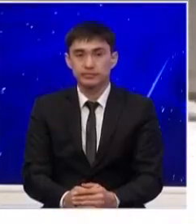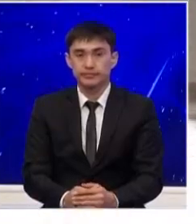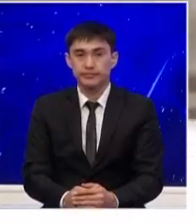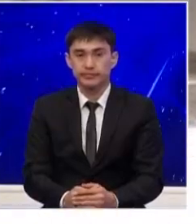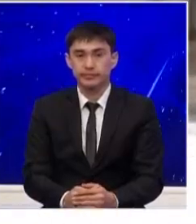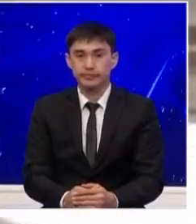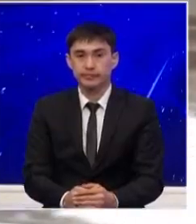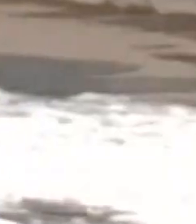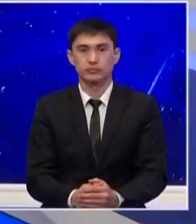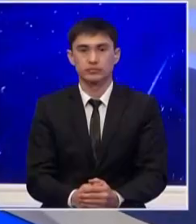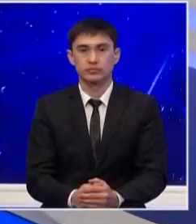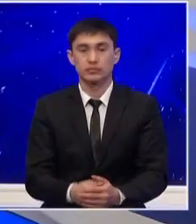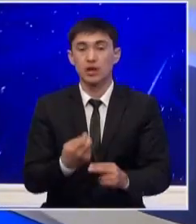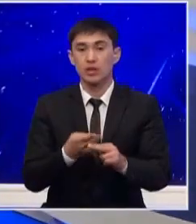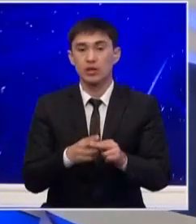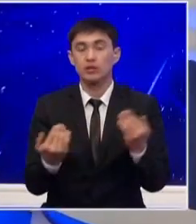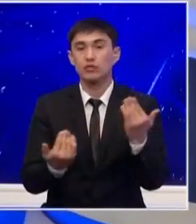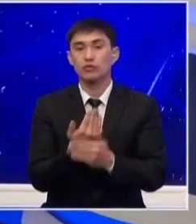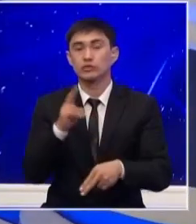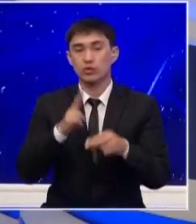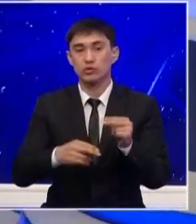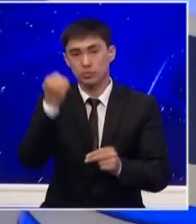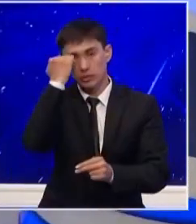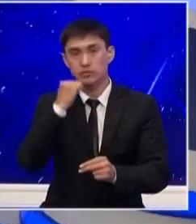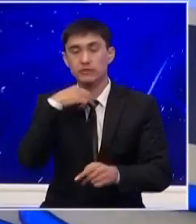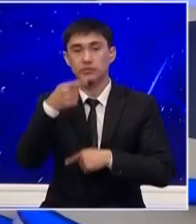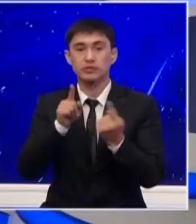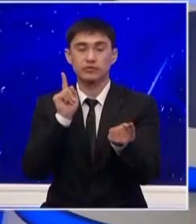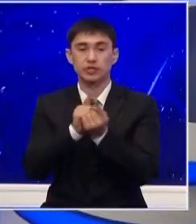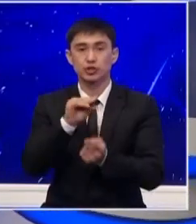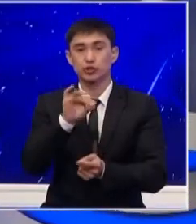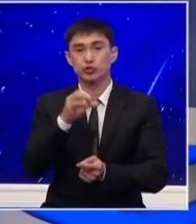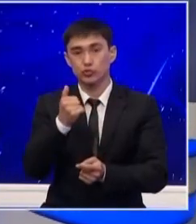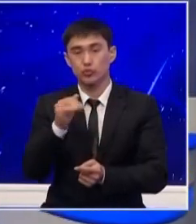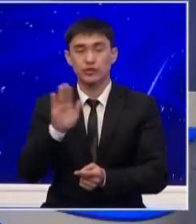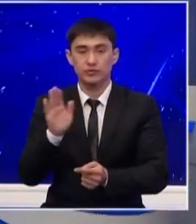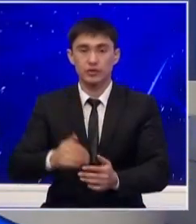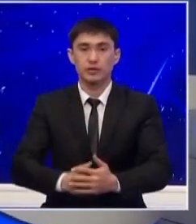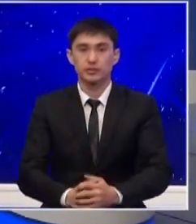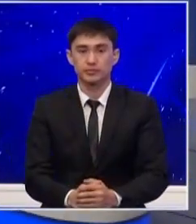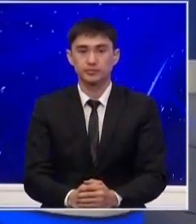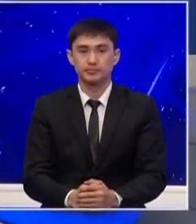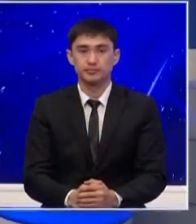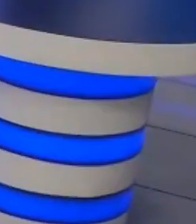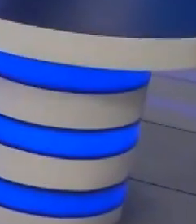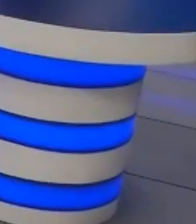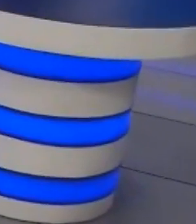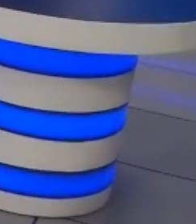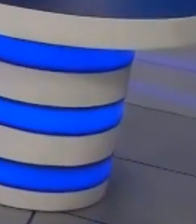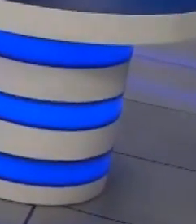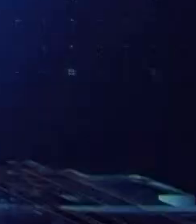Кинжибай, телеканал ЖТСУ. На этом наш выпуск подошел к своему завершению. До следующей встречи в эфире телеканала ЖТСУ. До свидания.